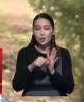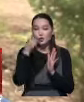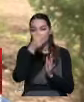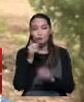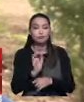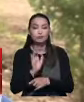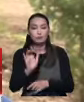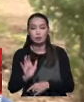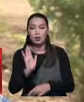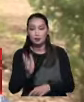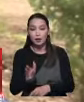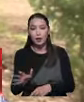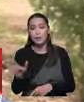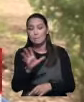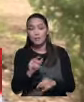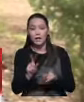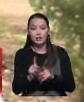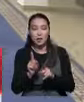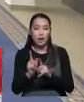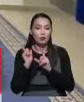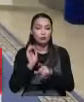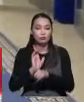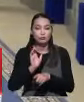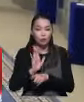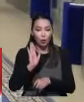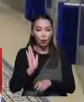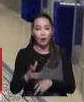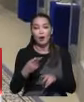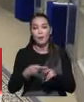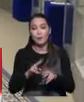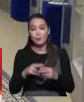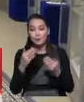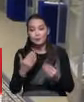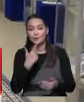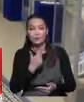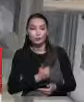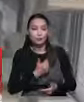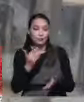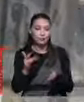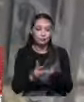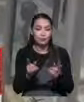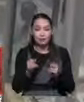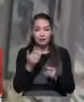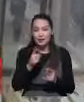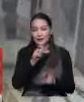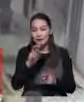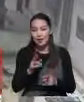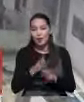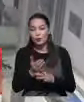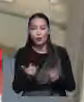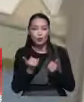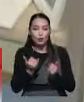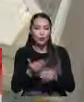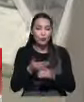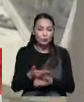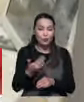жеткізіледі. Олардың барлығы транспорттық болып саналады. Сондай-ақ президент әскери қалашықтың даңғ залына барып, құрметті қонақтар кітабына